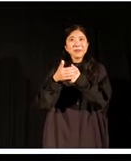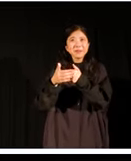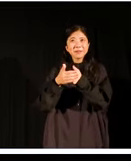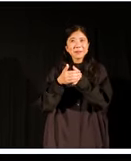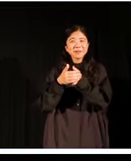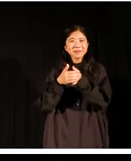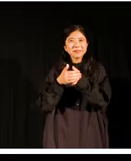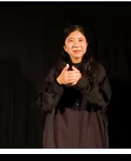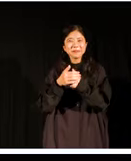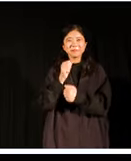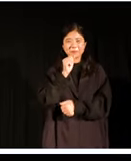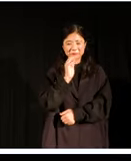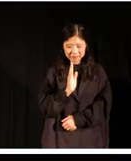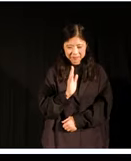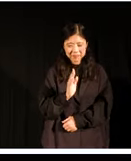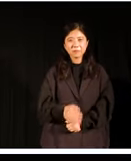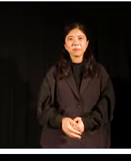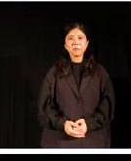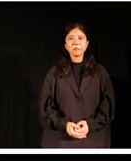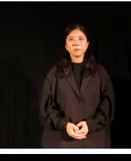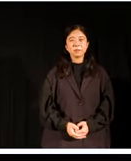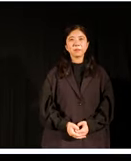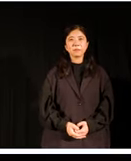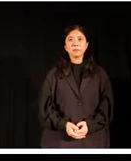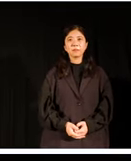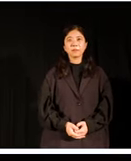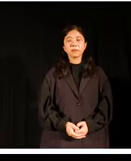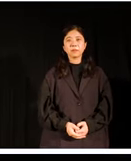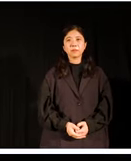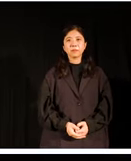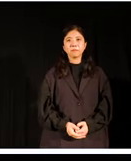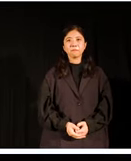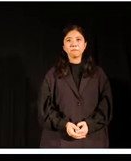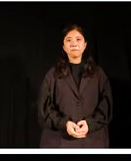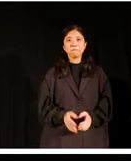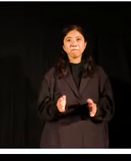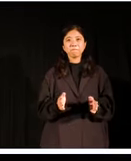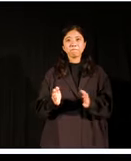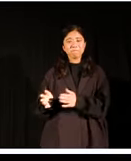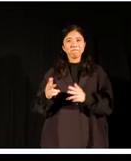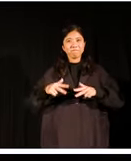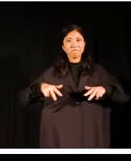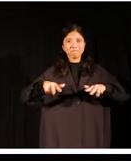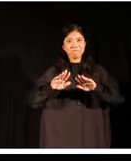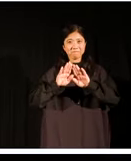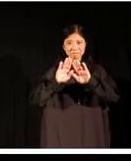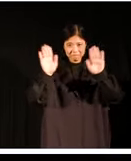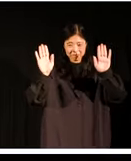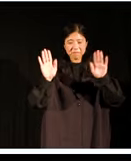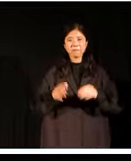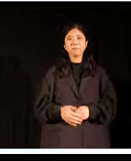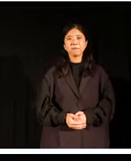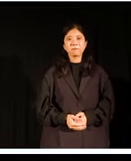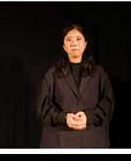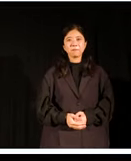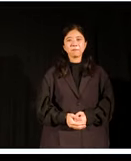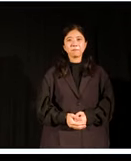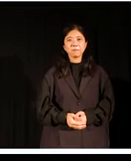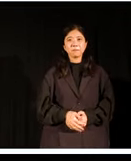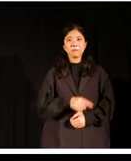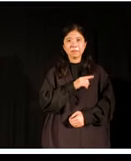重ねお願いしたいと思いますそれではシンポジウムをスタートいたします初め